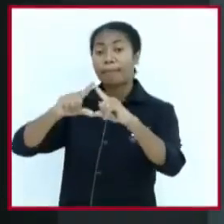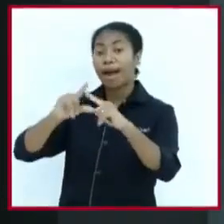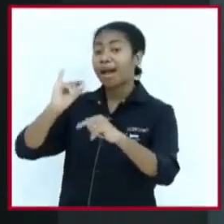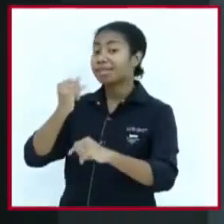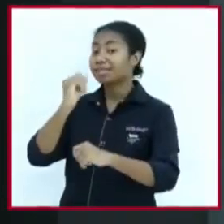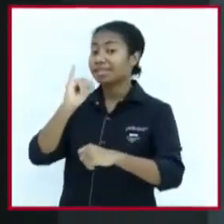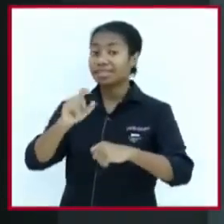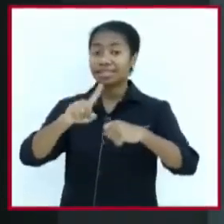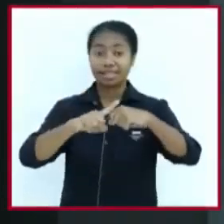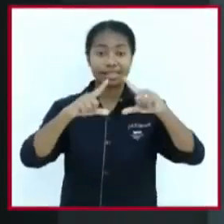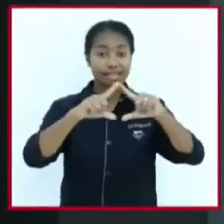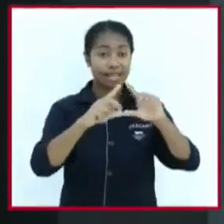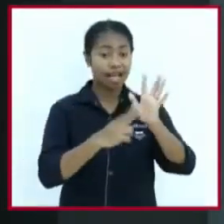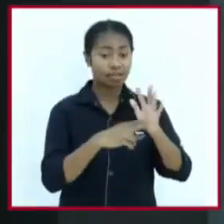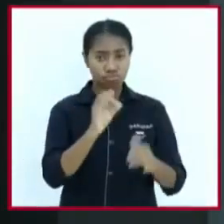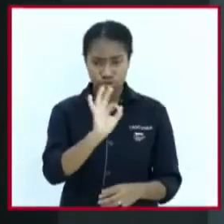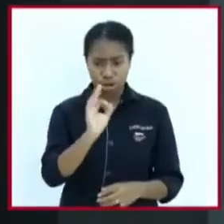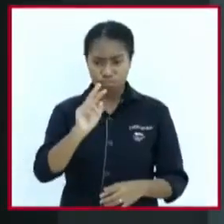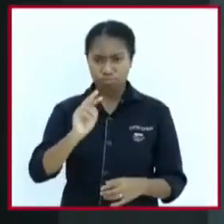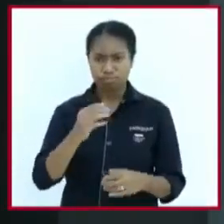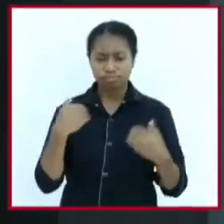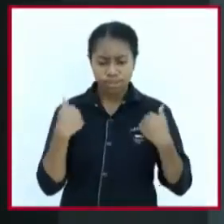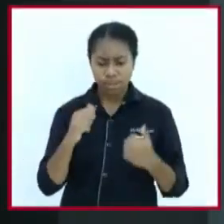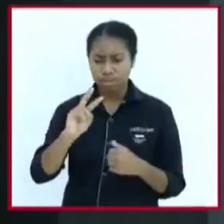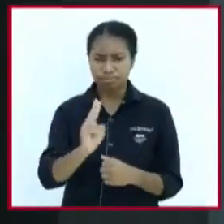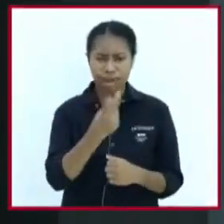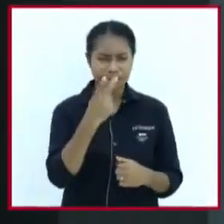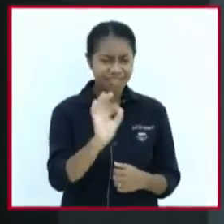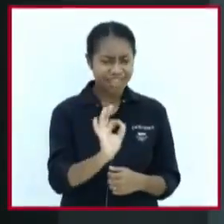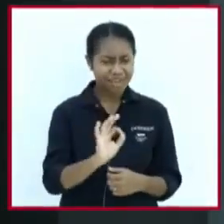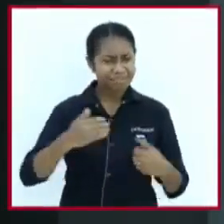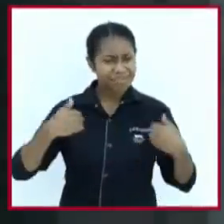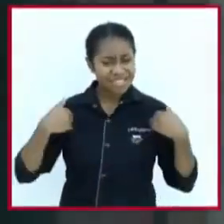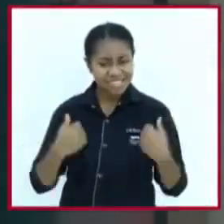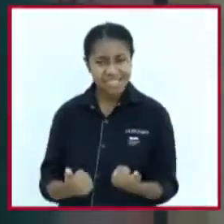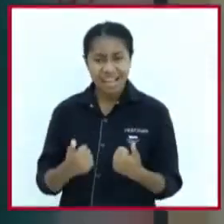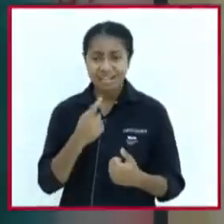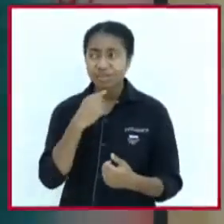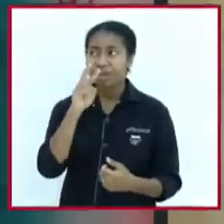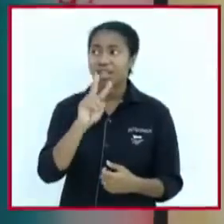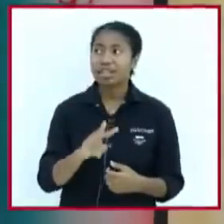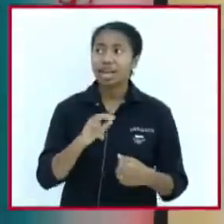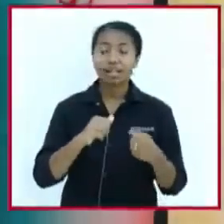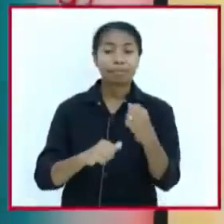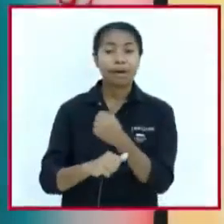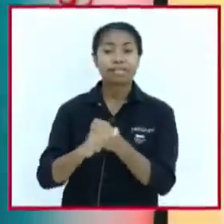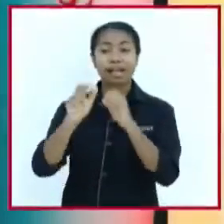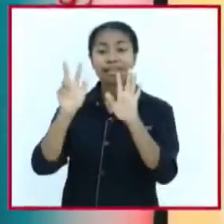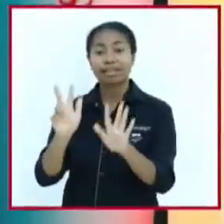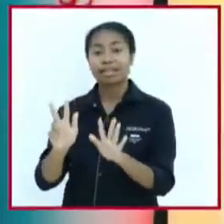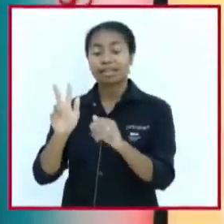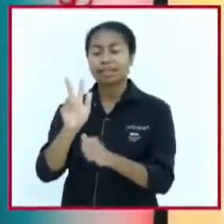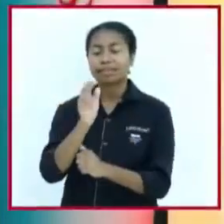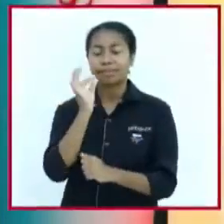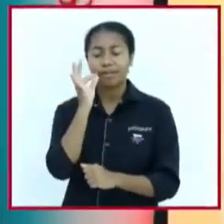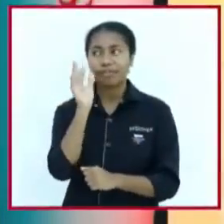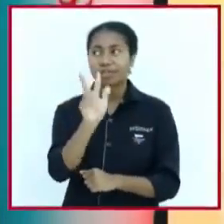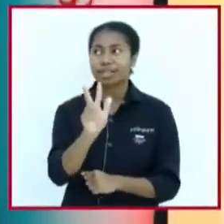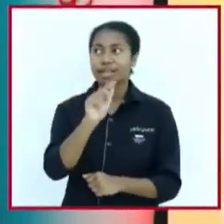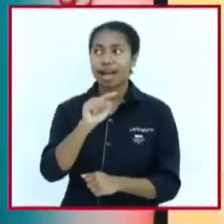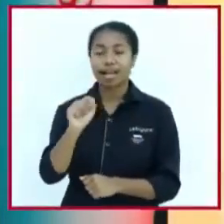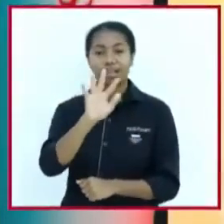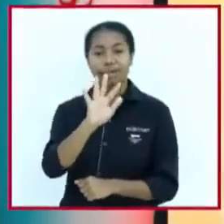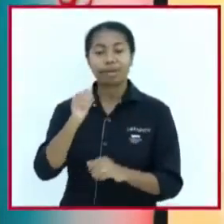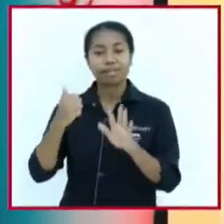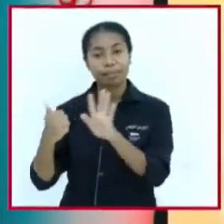mana bisa dibanding pasal 3 ayat 56 dan Musa memang setiap dalam segenap rumah